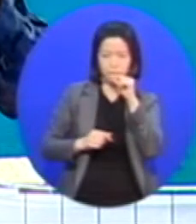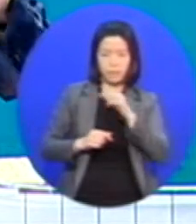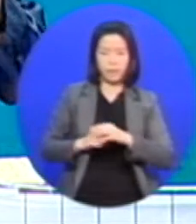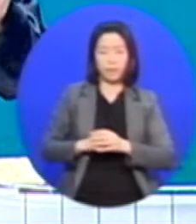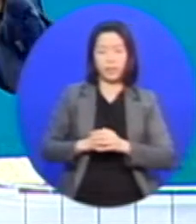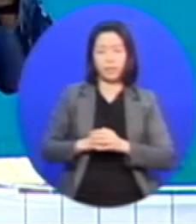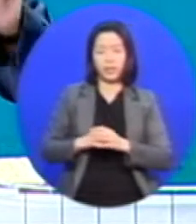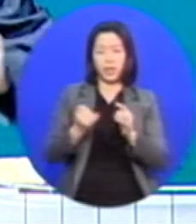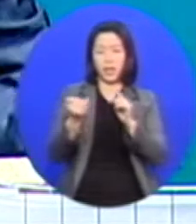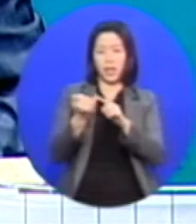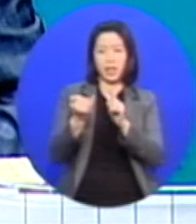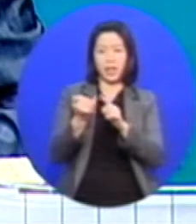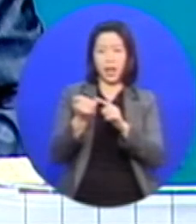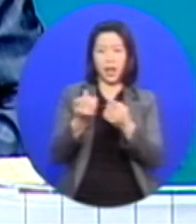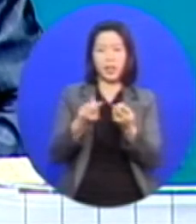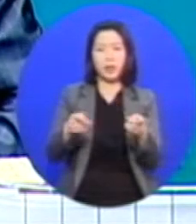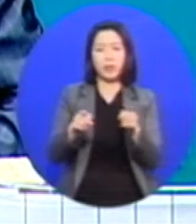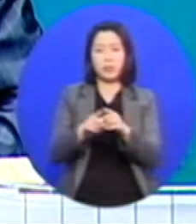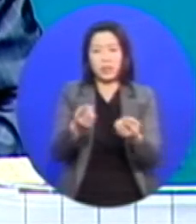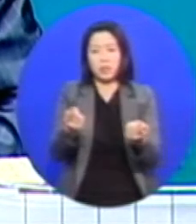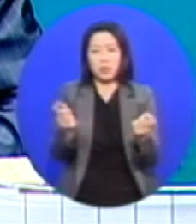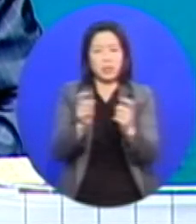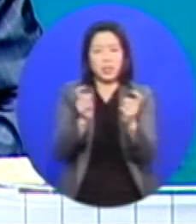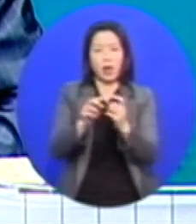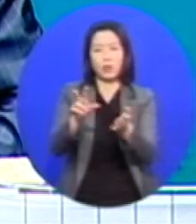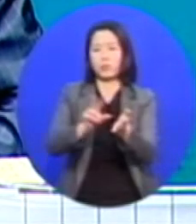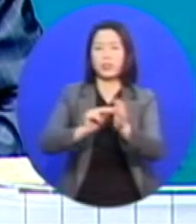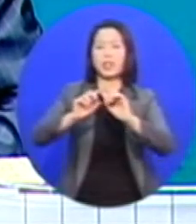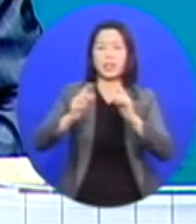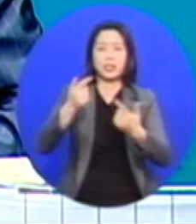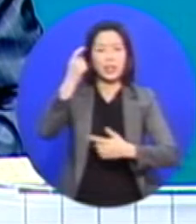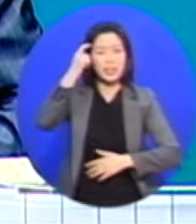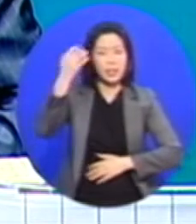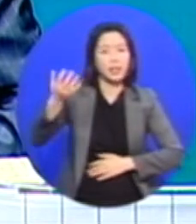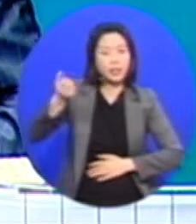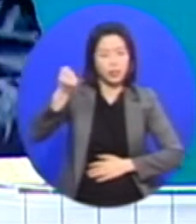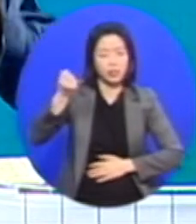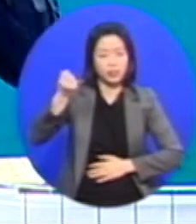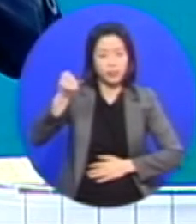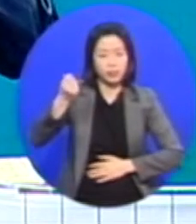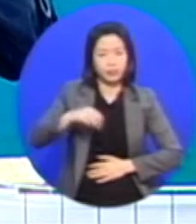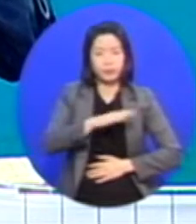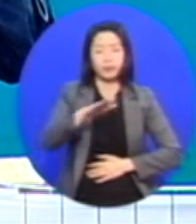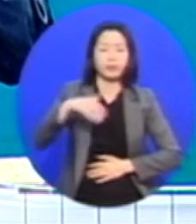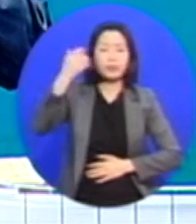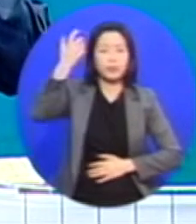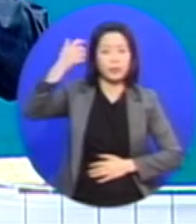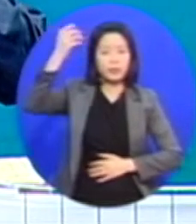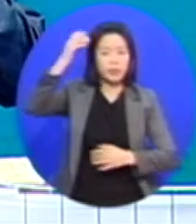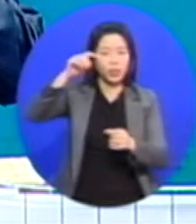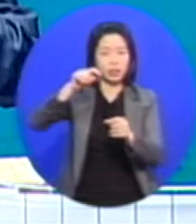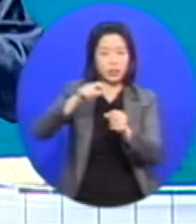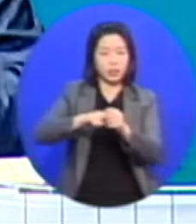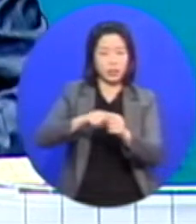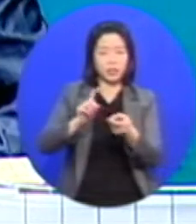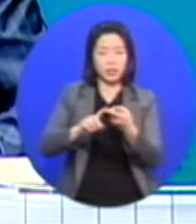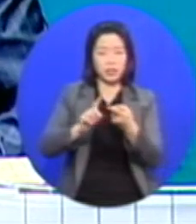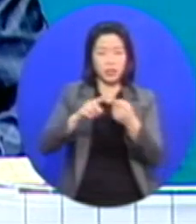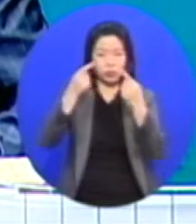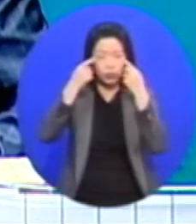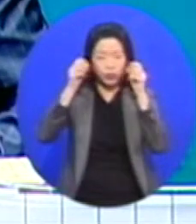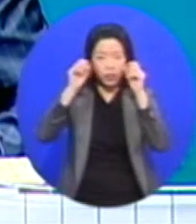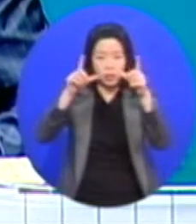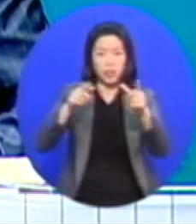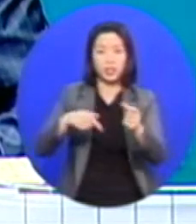아내와 싸울 문제가 아니라고 생각했기 때문입니다 우리가 영적인 전쟁에 대해서 왜 눈이 뛰어야